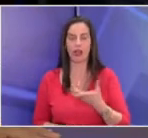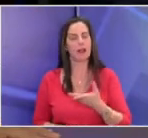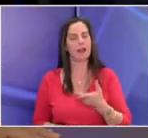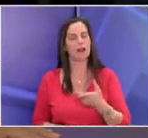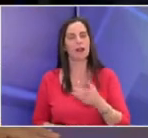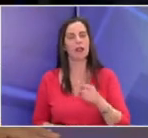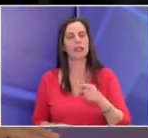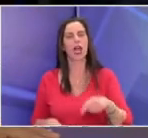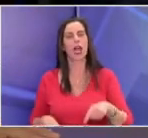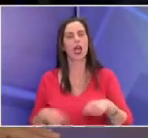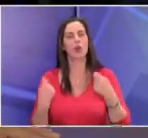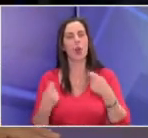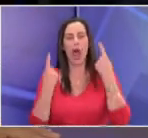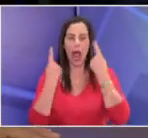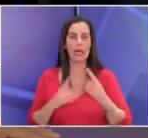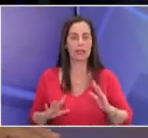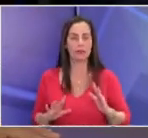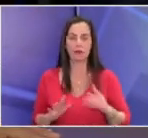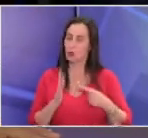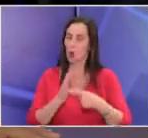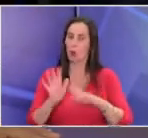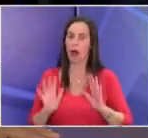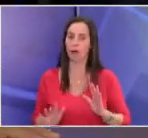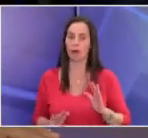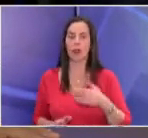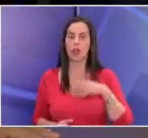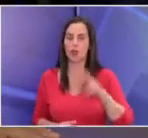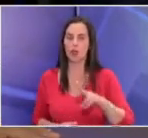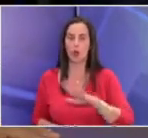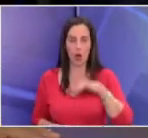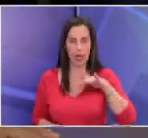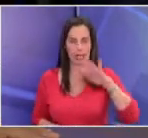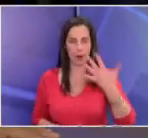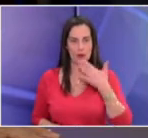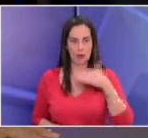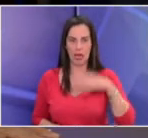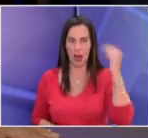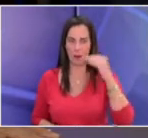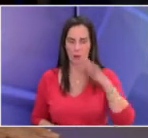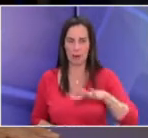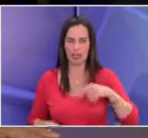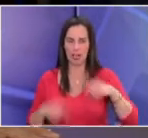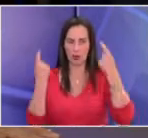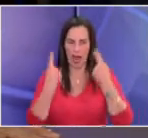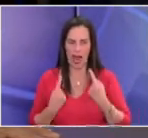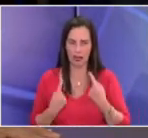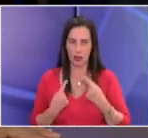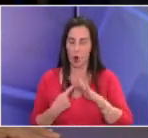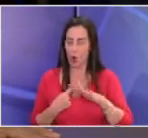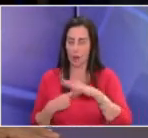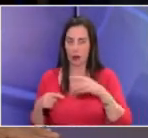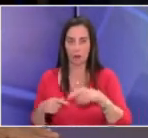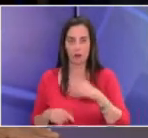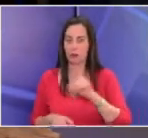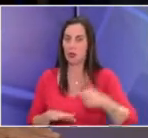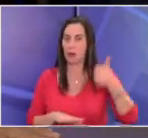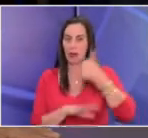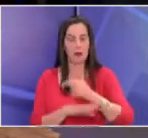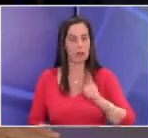זה בדיוק. המערה של עליבאבא, זה הכנסת. והם כולם עליבאבא. אבל לא, אבל יש איזה כמה, אתה יודע. מי? איפה?